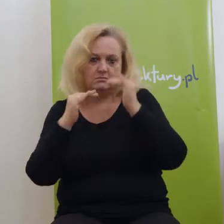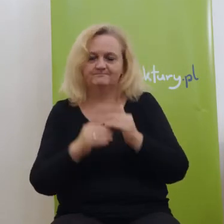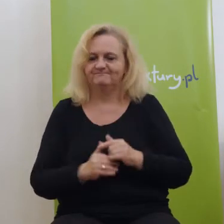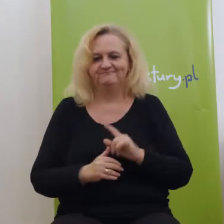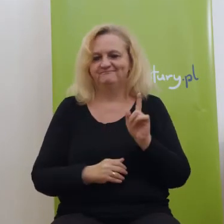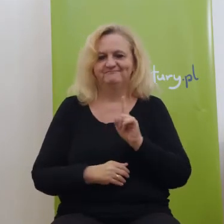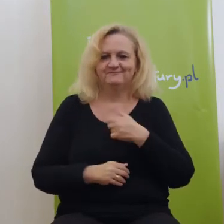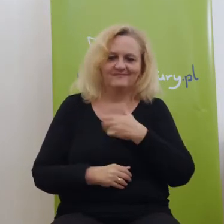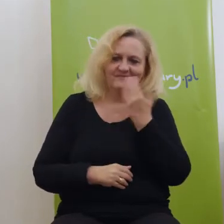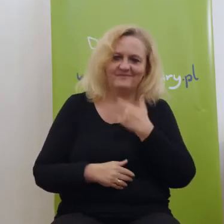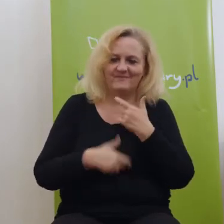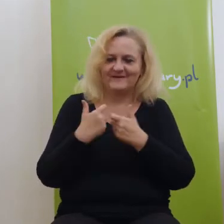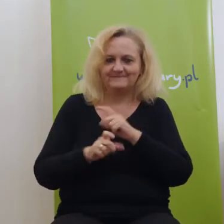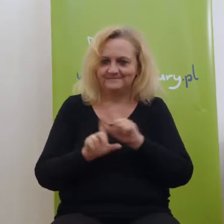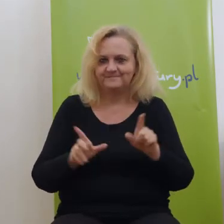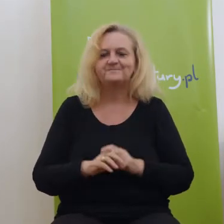chyba nigdy.